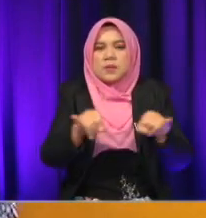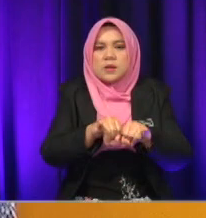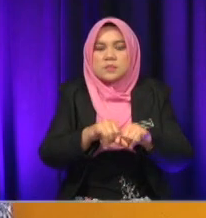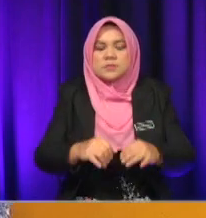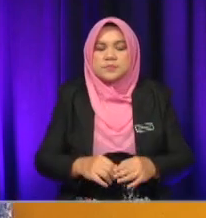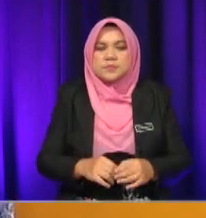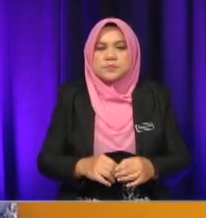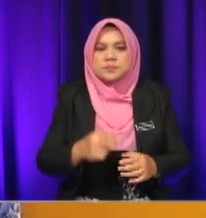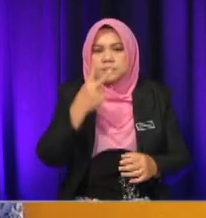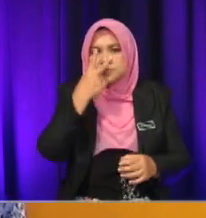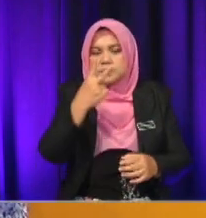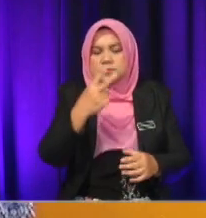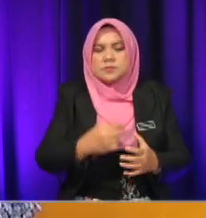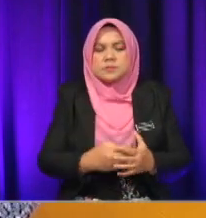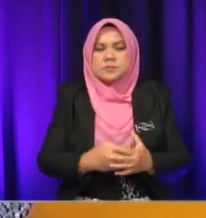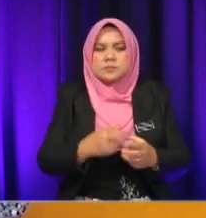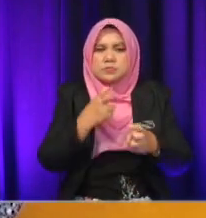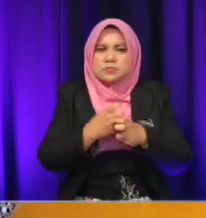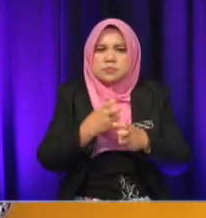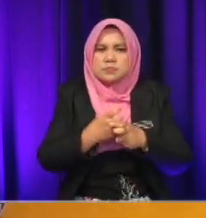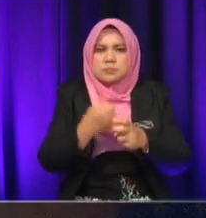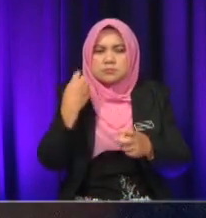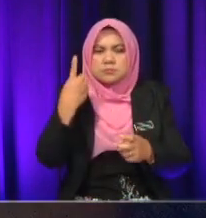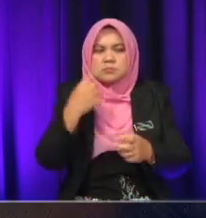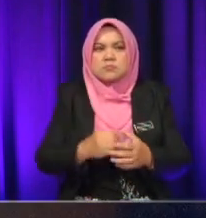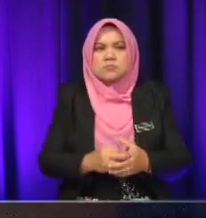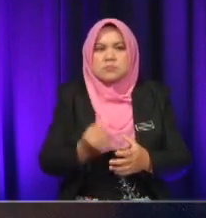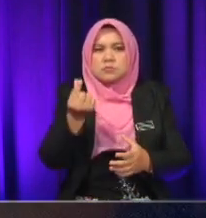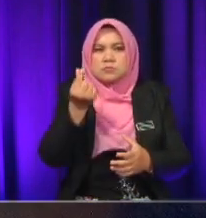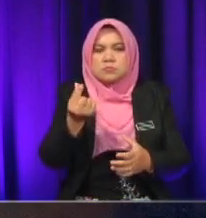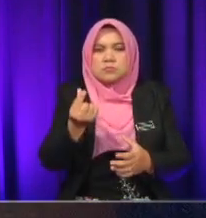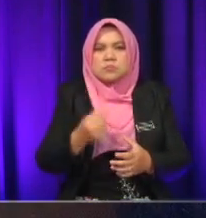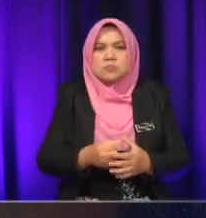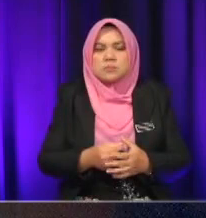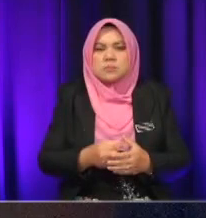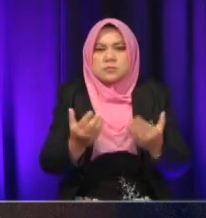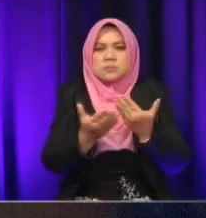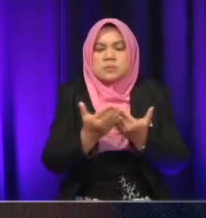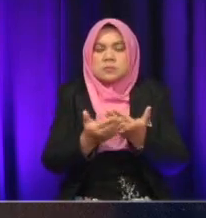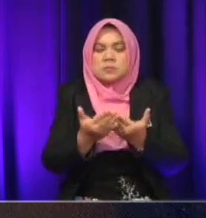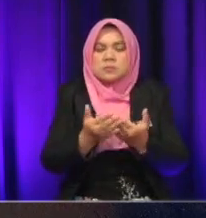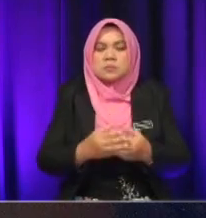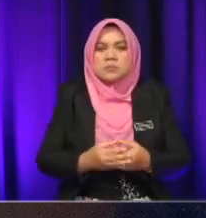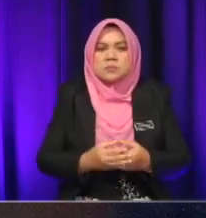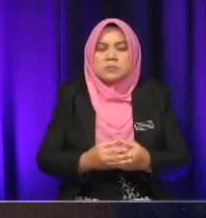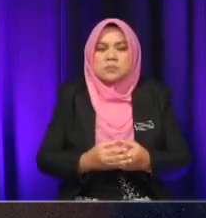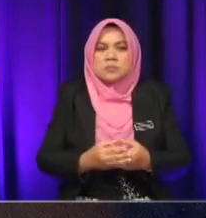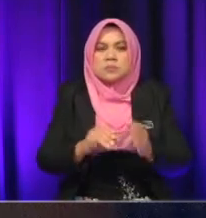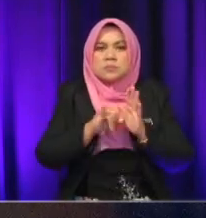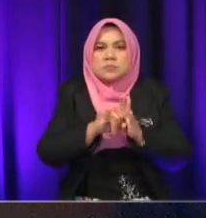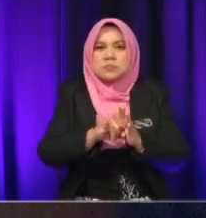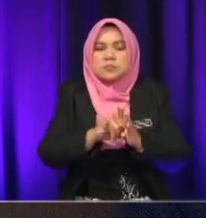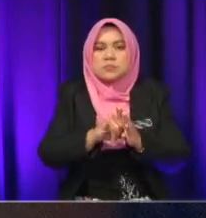ni nampak macam susah ke nak faham? Sedikit cikgu. Senang je sebenarnya Syafika. Apa dia? Iklan tu